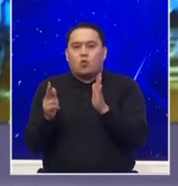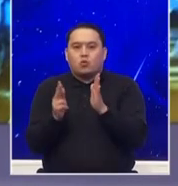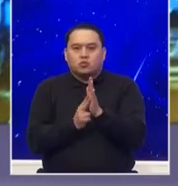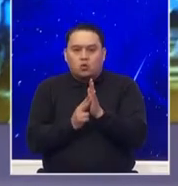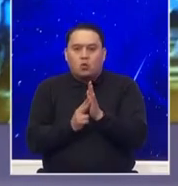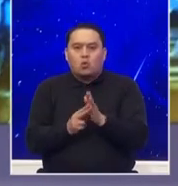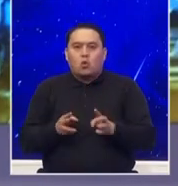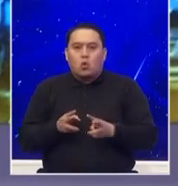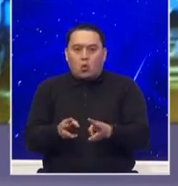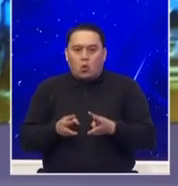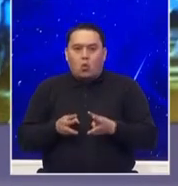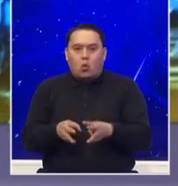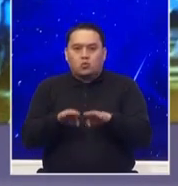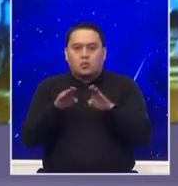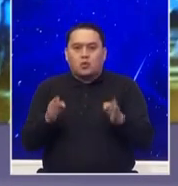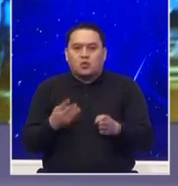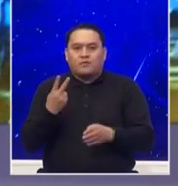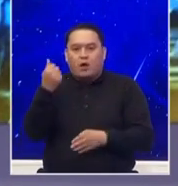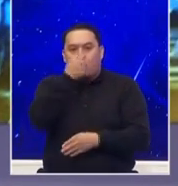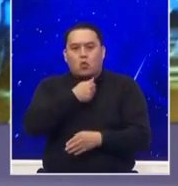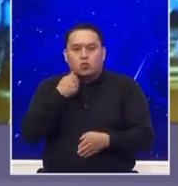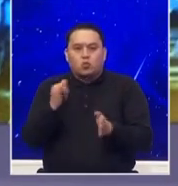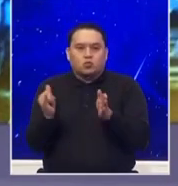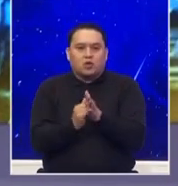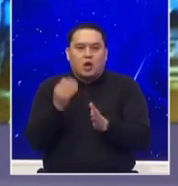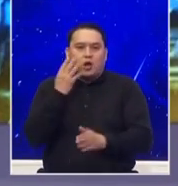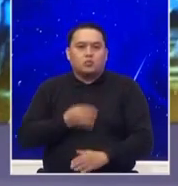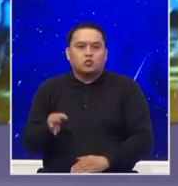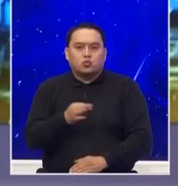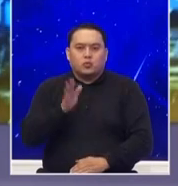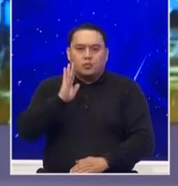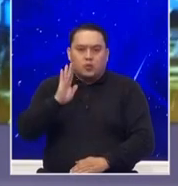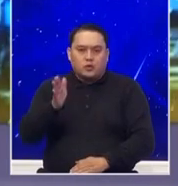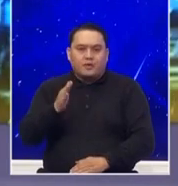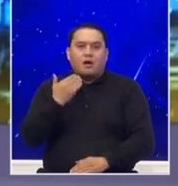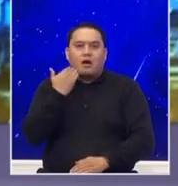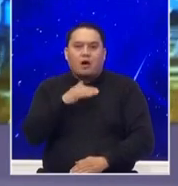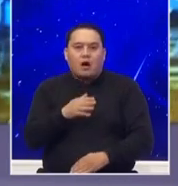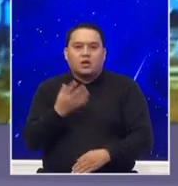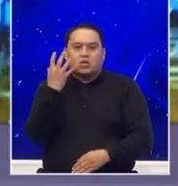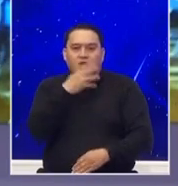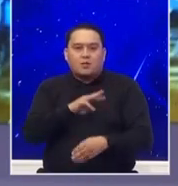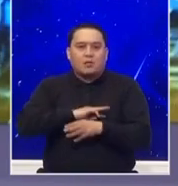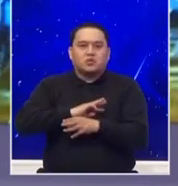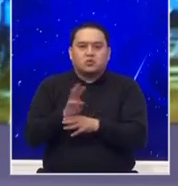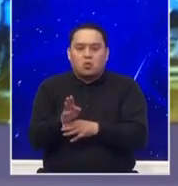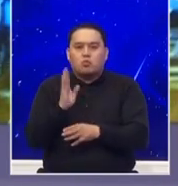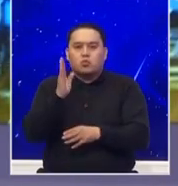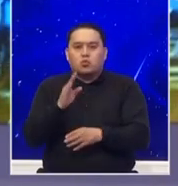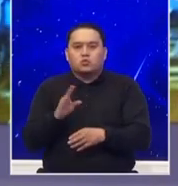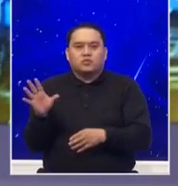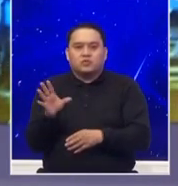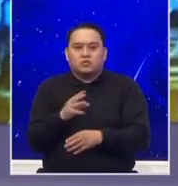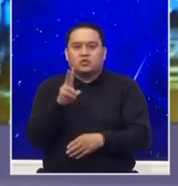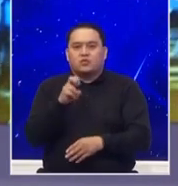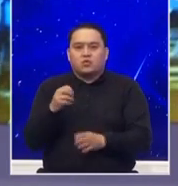Восемьдесят восемь блочно-модульных котельных в ближайшие 2 года планируют установить в Алматинской области. Тем самым качественное теплоснабжение станет доступно